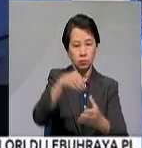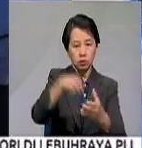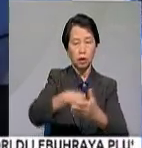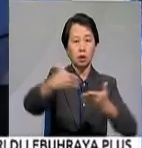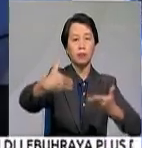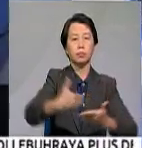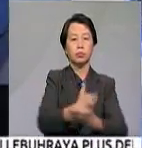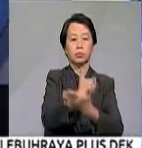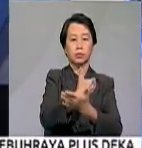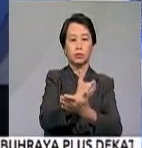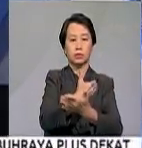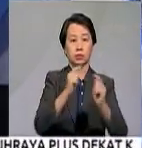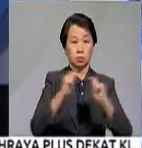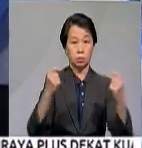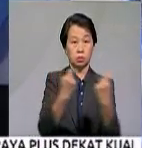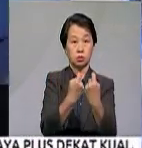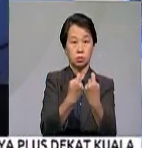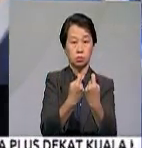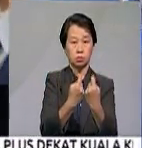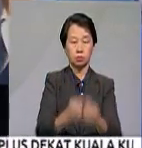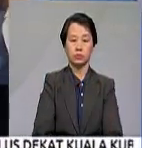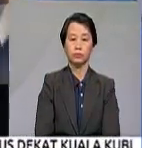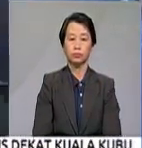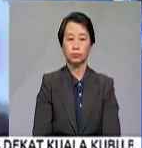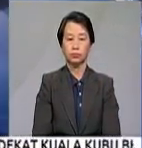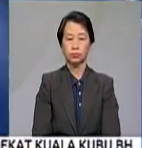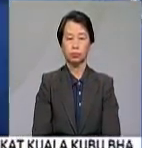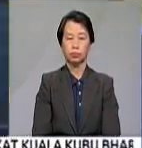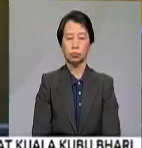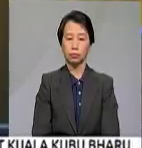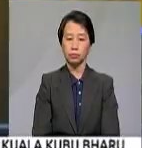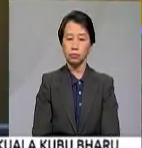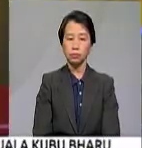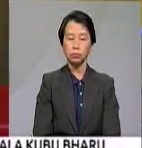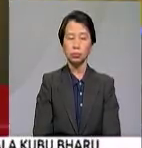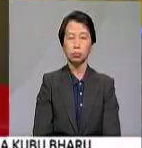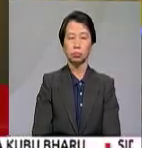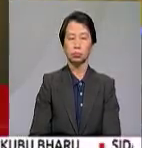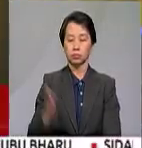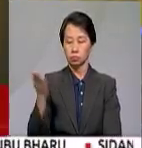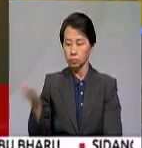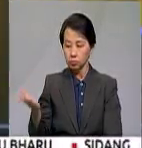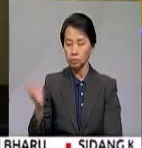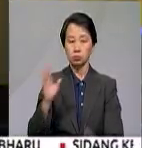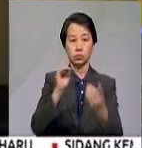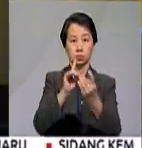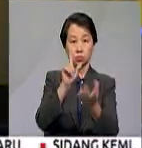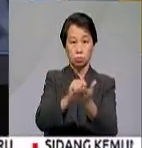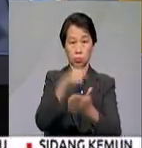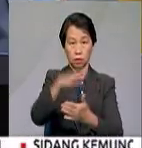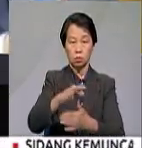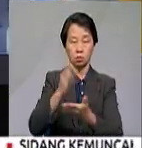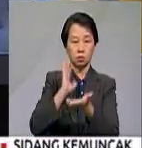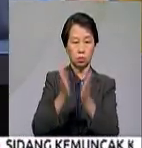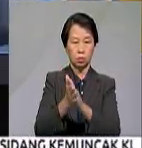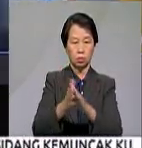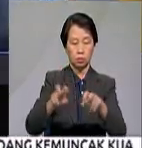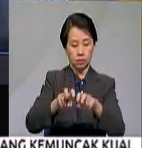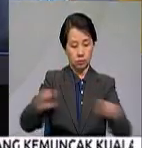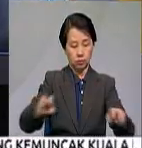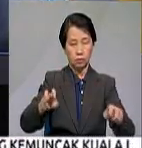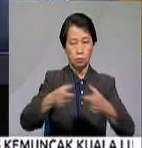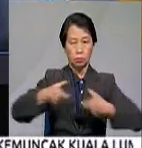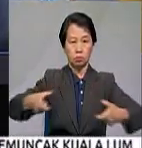new team of PNB. Okay. Beliau ditemui media selepas menjadi panel forum meja